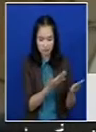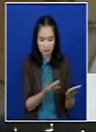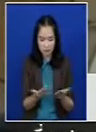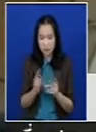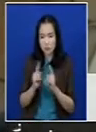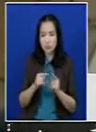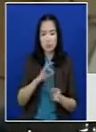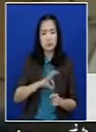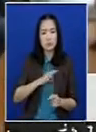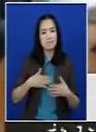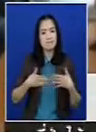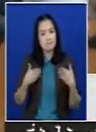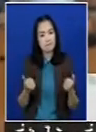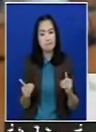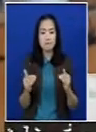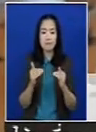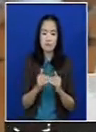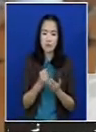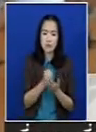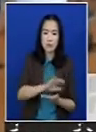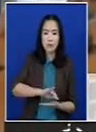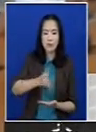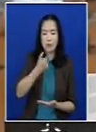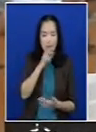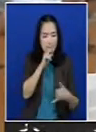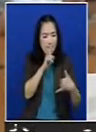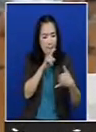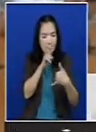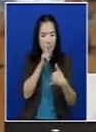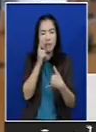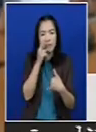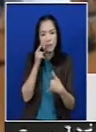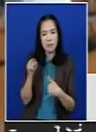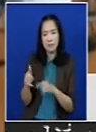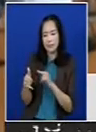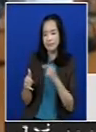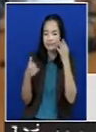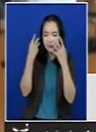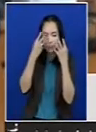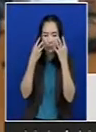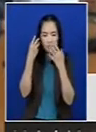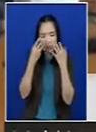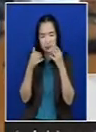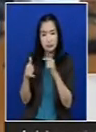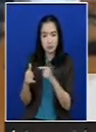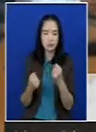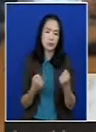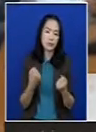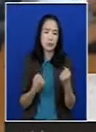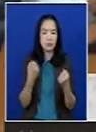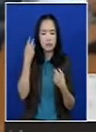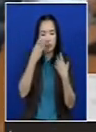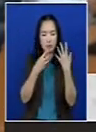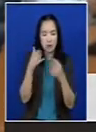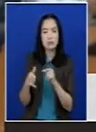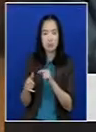ได้เกิดความสบายใจและรวมถึงสิทธิ์ในการเยียวยาด้วยการสอบสวนทางคดีเชื่อว่าผู้ต้องหามีพฤติกรรมมึนเมาขณะขับขี่ซึ่งอยู่ระหว่